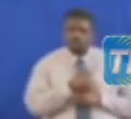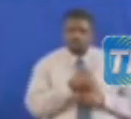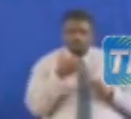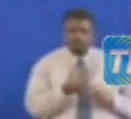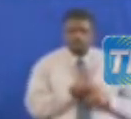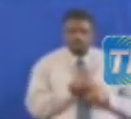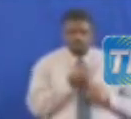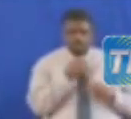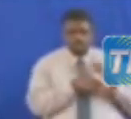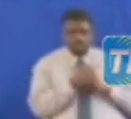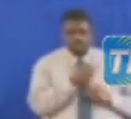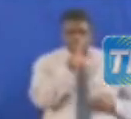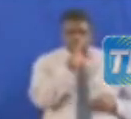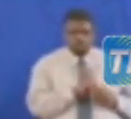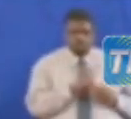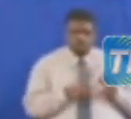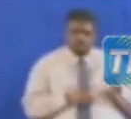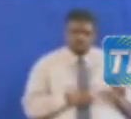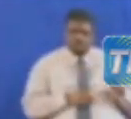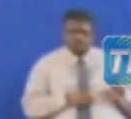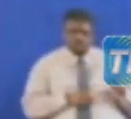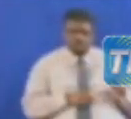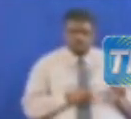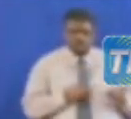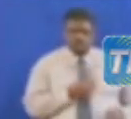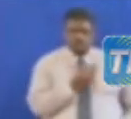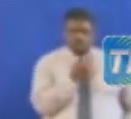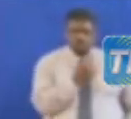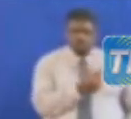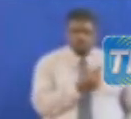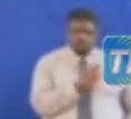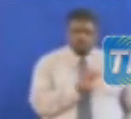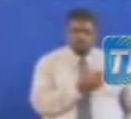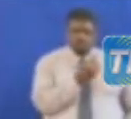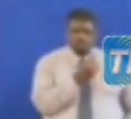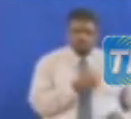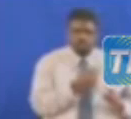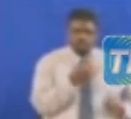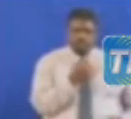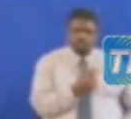maduhuri na mapato ya ndani ya jumla ya shilingi trilioni